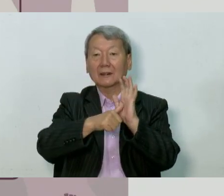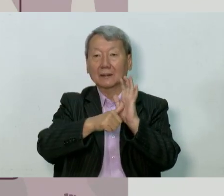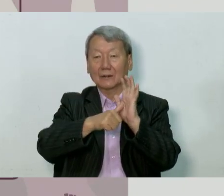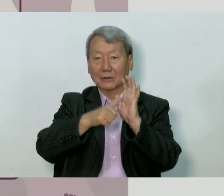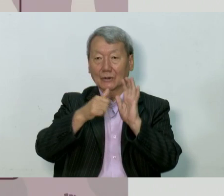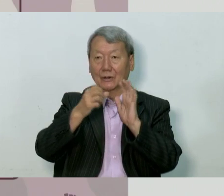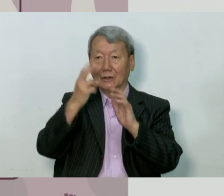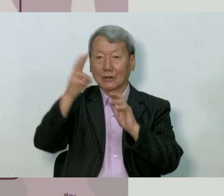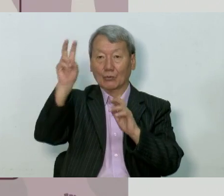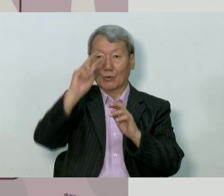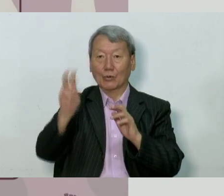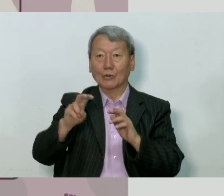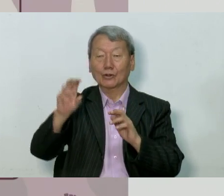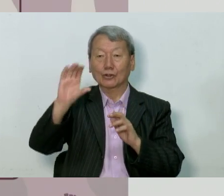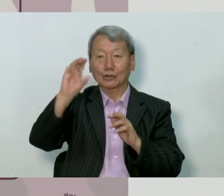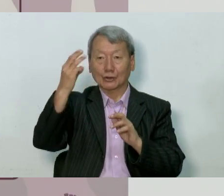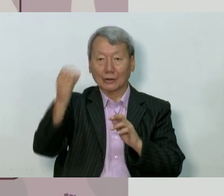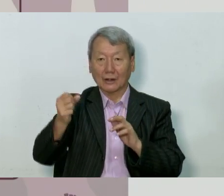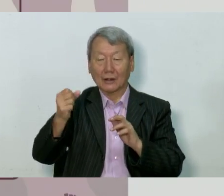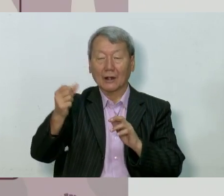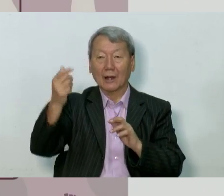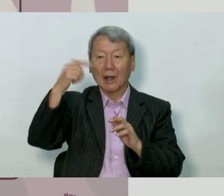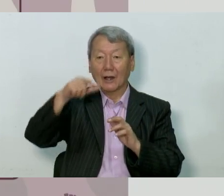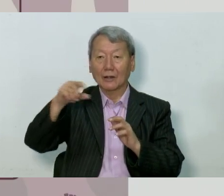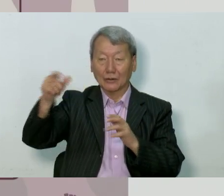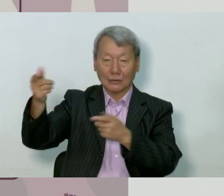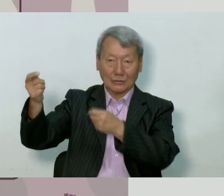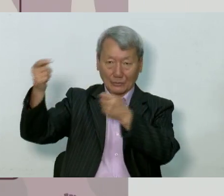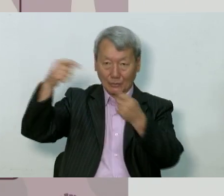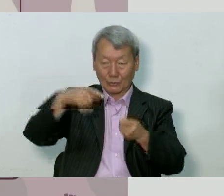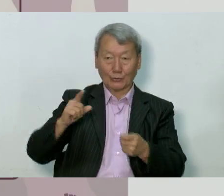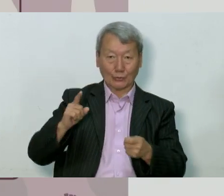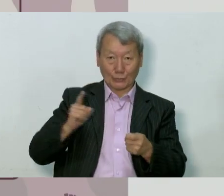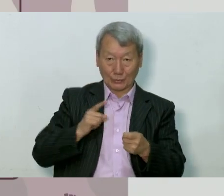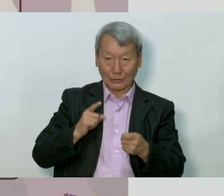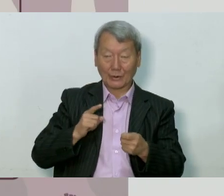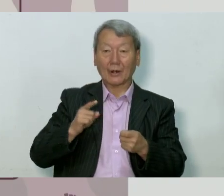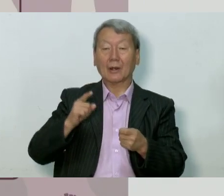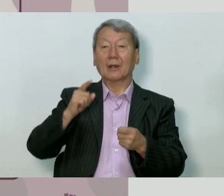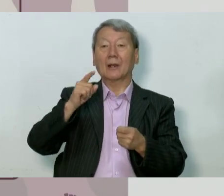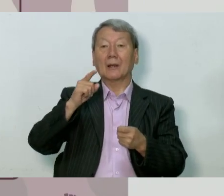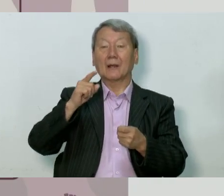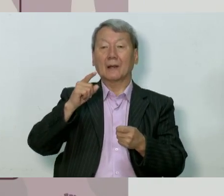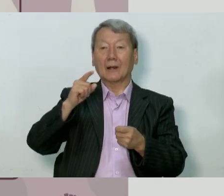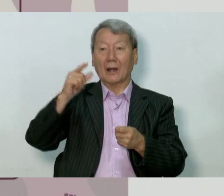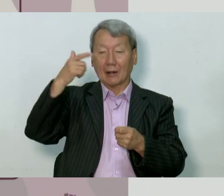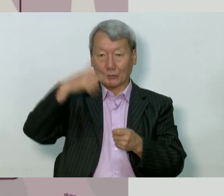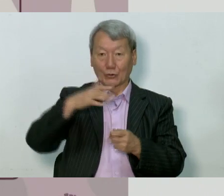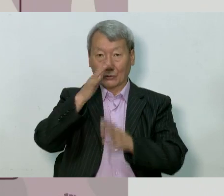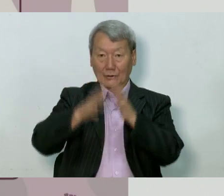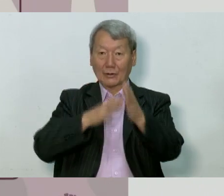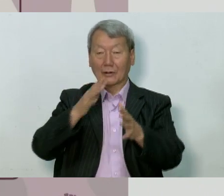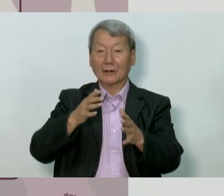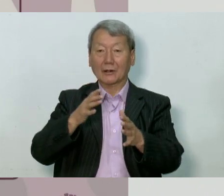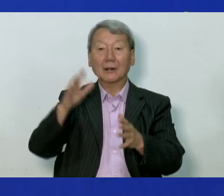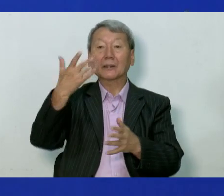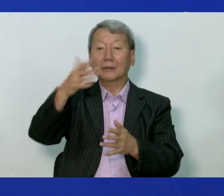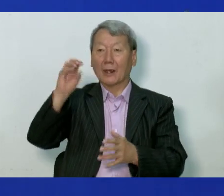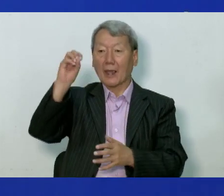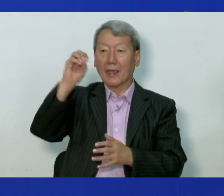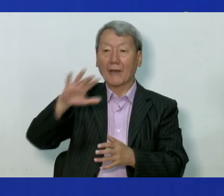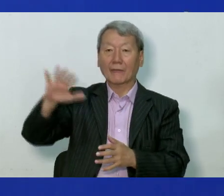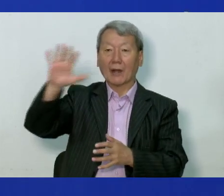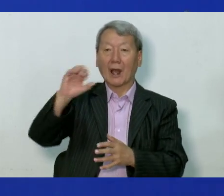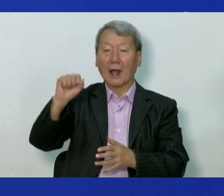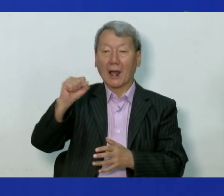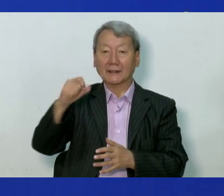116,2 миллион АКШ доллар суммасына каражат тартып келүү күтүлүүдө. Атап айтканда бул Евразия